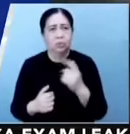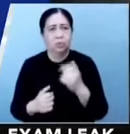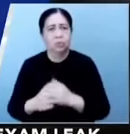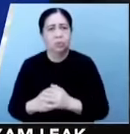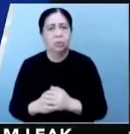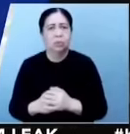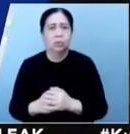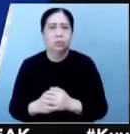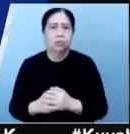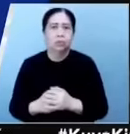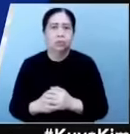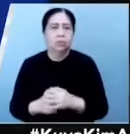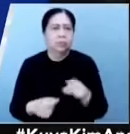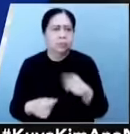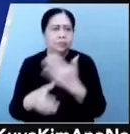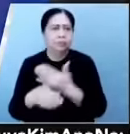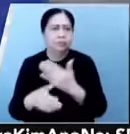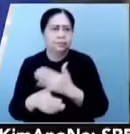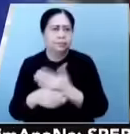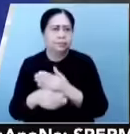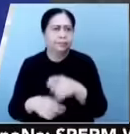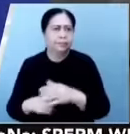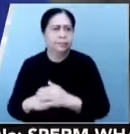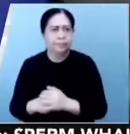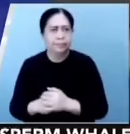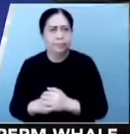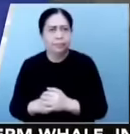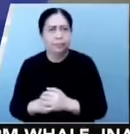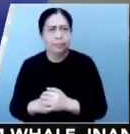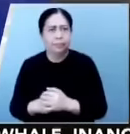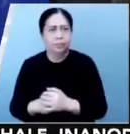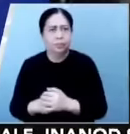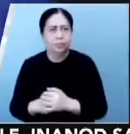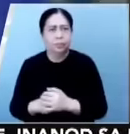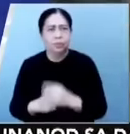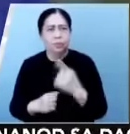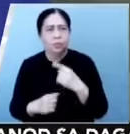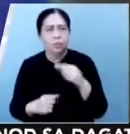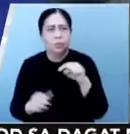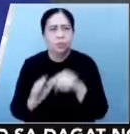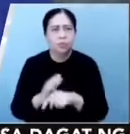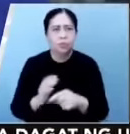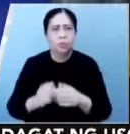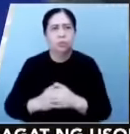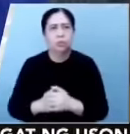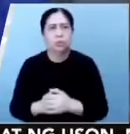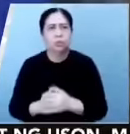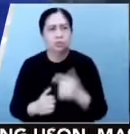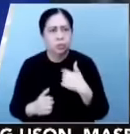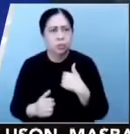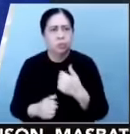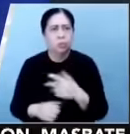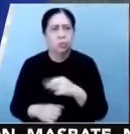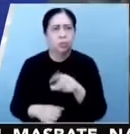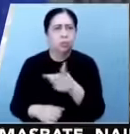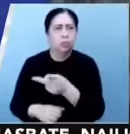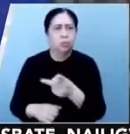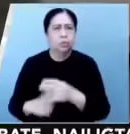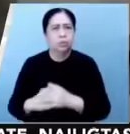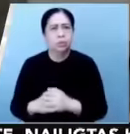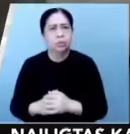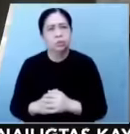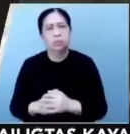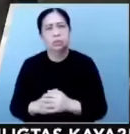darwang. Nagpatabang po ako. Tabi naman na mo kaya. Ito talagang kuwala. Pero saan? Lalawas mo